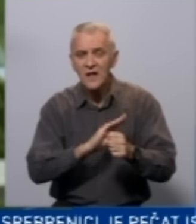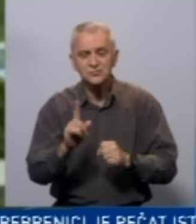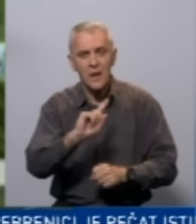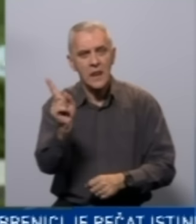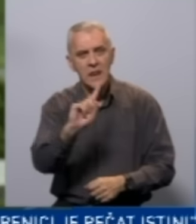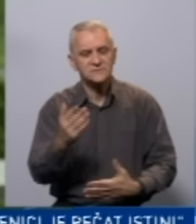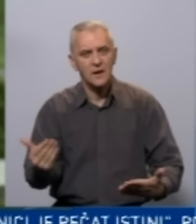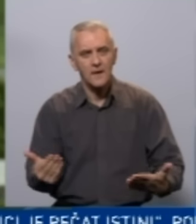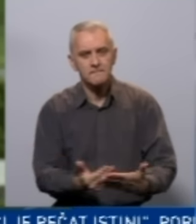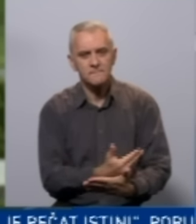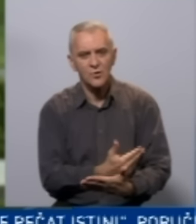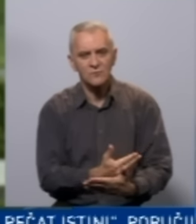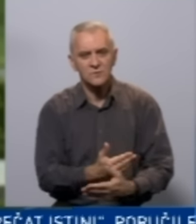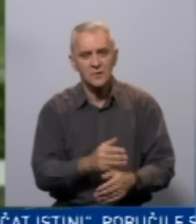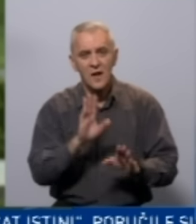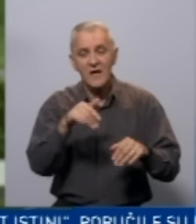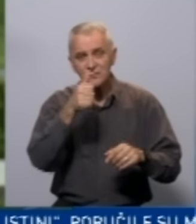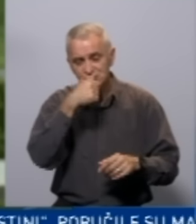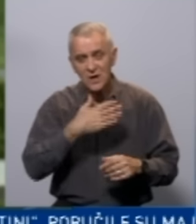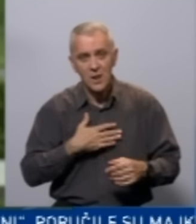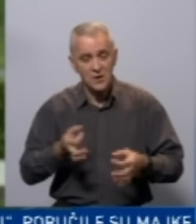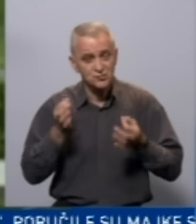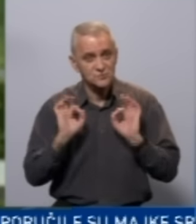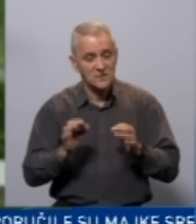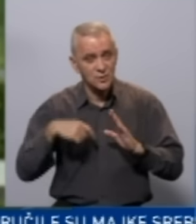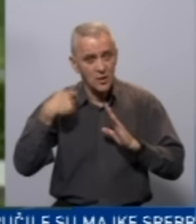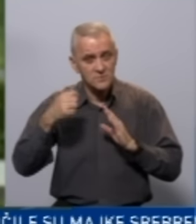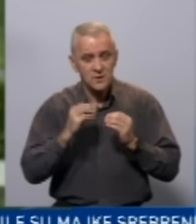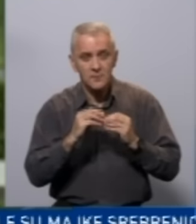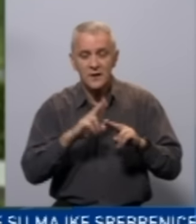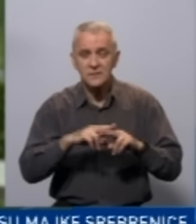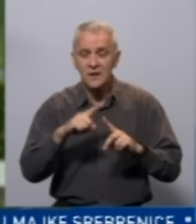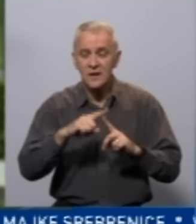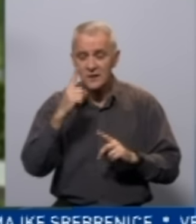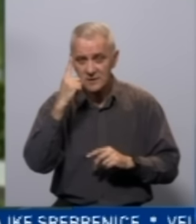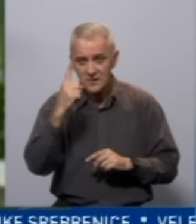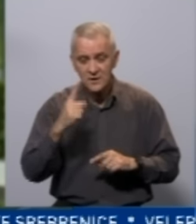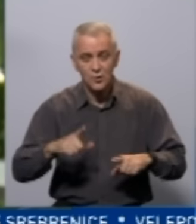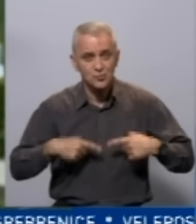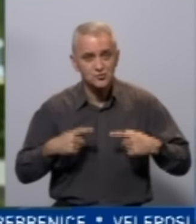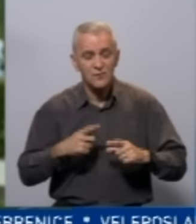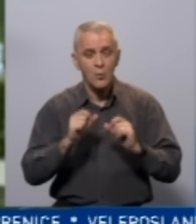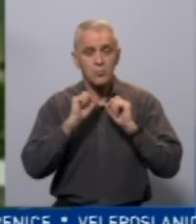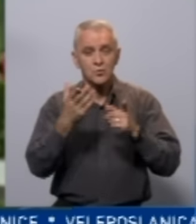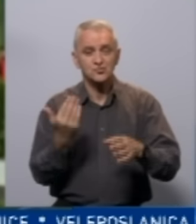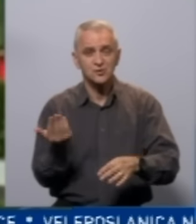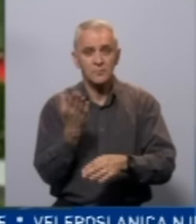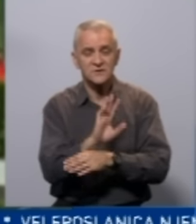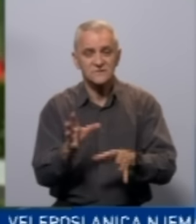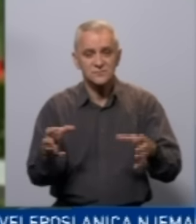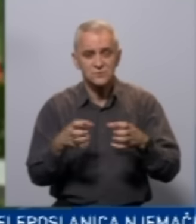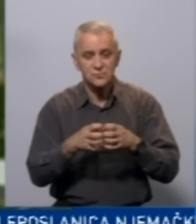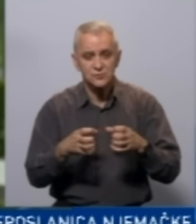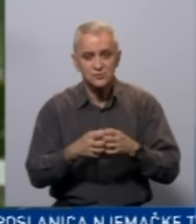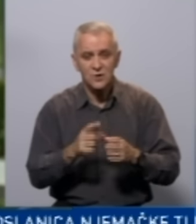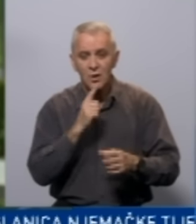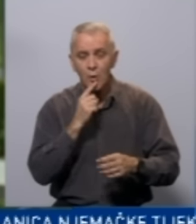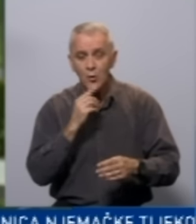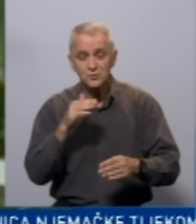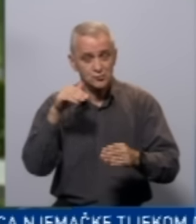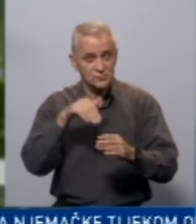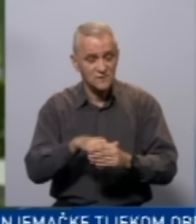ponoviti. Evo šta su u našoj specijalnoj emisiji BHT1 uživo poručili predstavnici udruženja koji su zapravo i